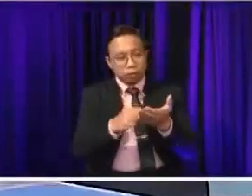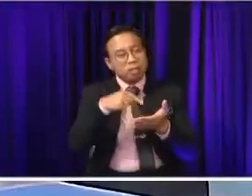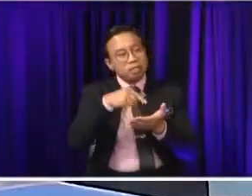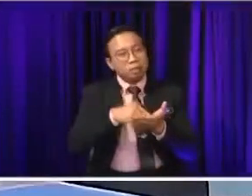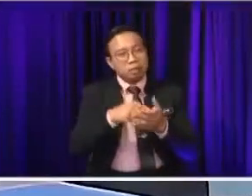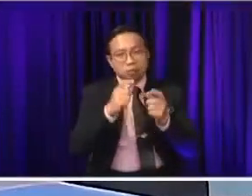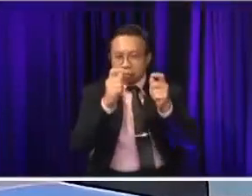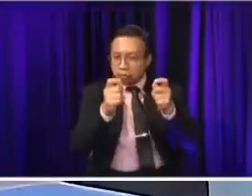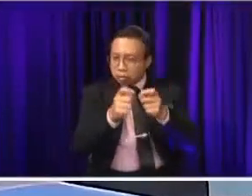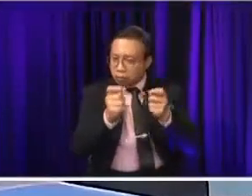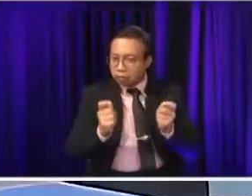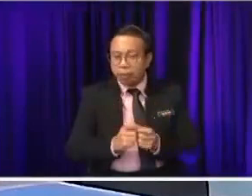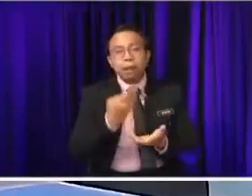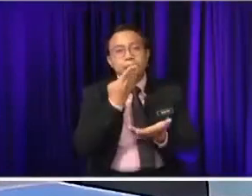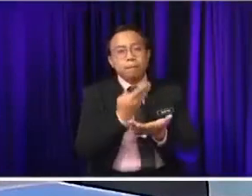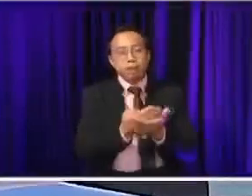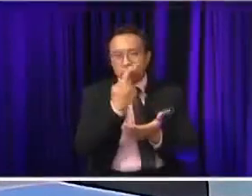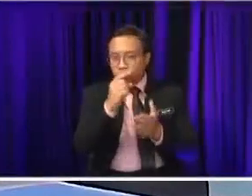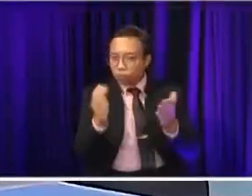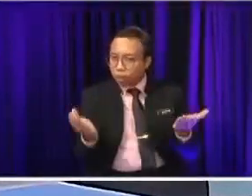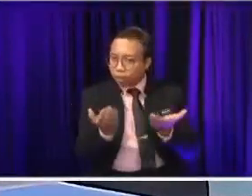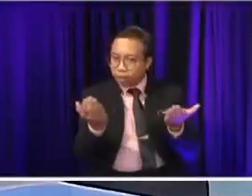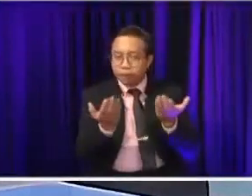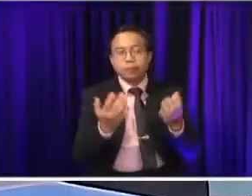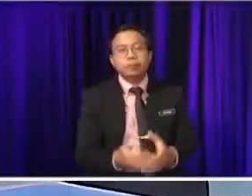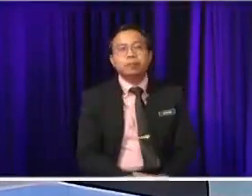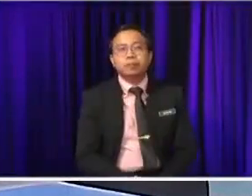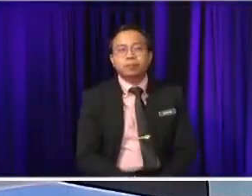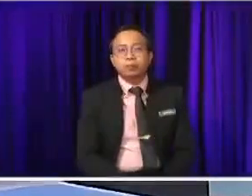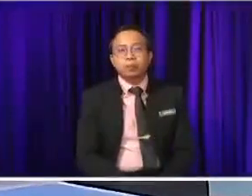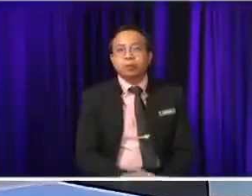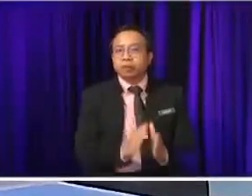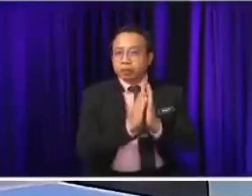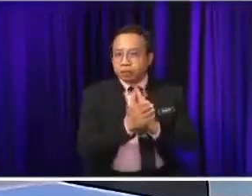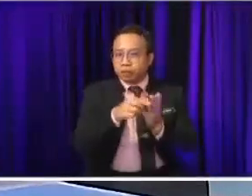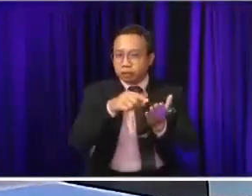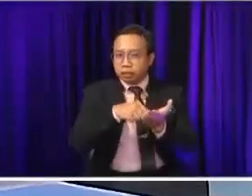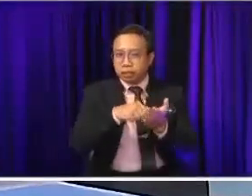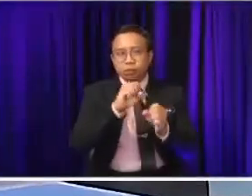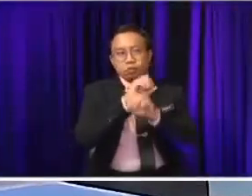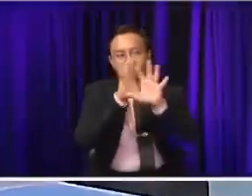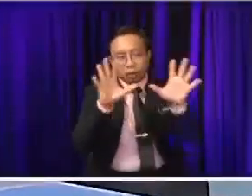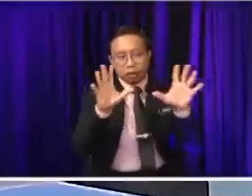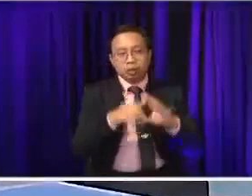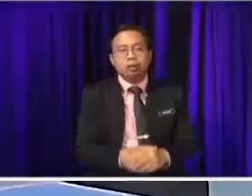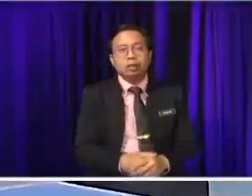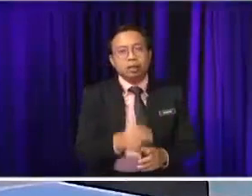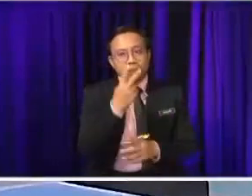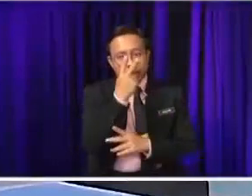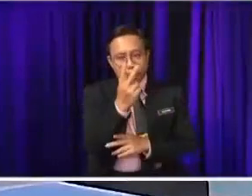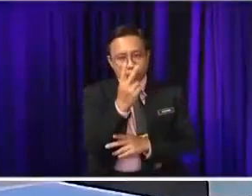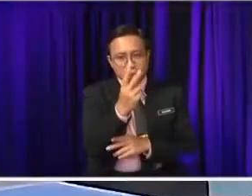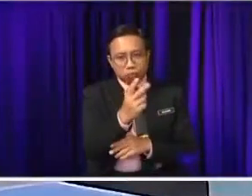untuk Polish mereka punya kemahiran Oke jadi ke sini penerangan dia oke kalau kita tengok